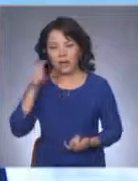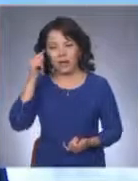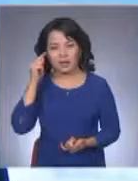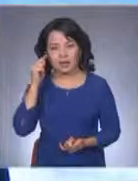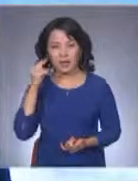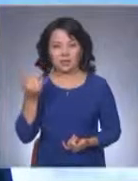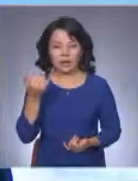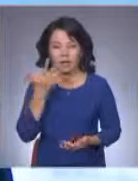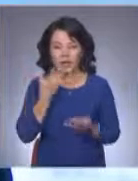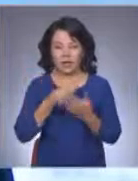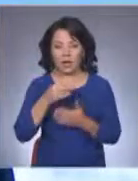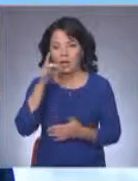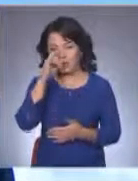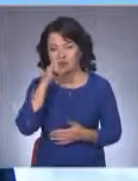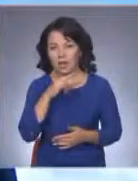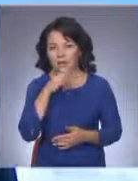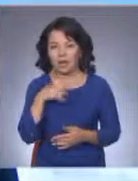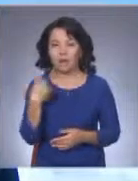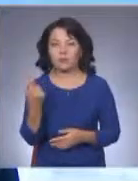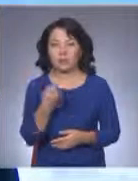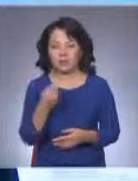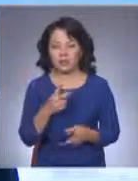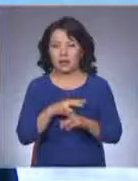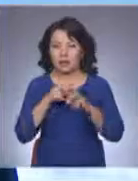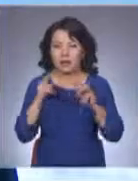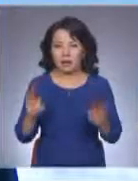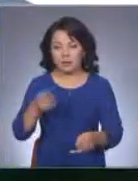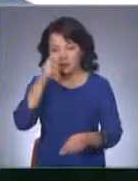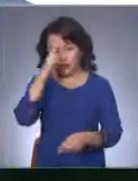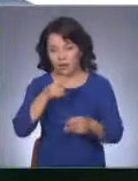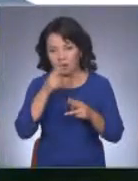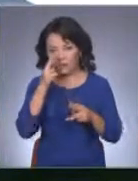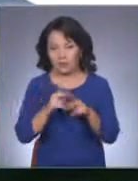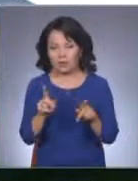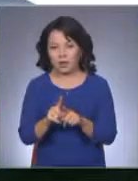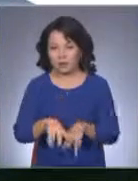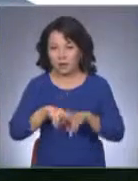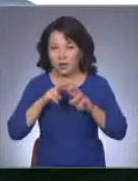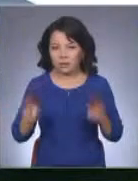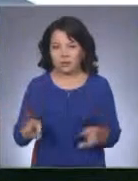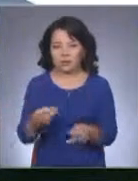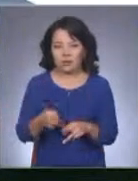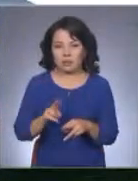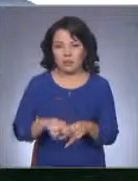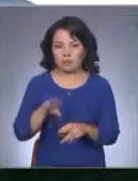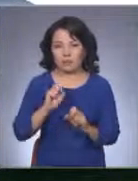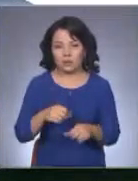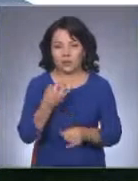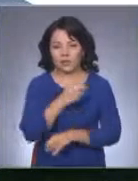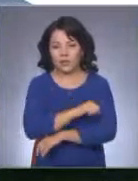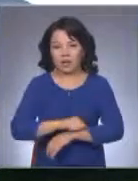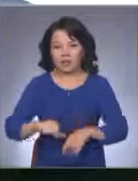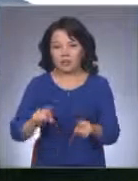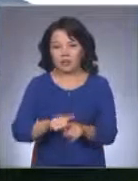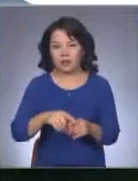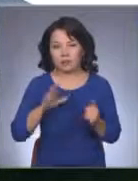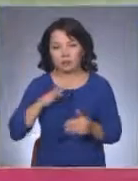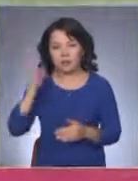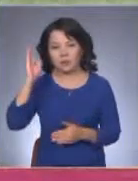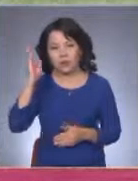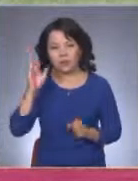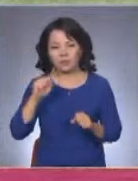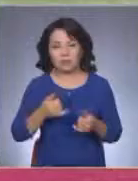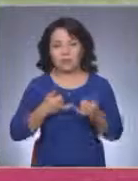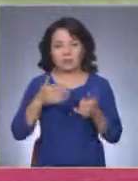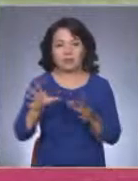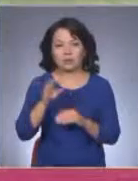казак бир тууган эл. Кыргыз казактын ортосунда бажы эмес чекара деле Кудай буйруса келечекте болбош